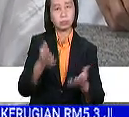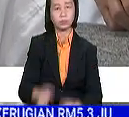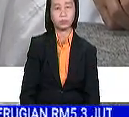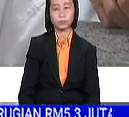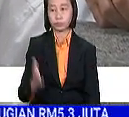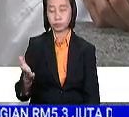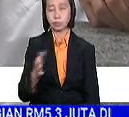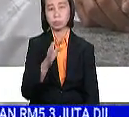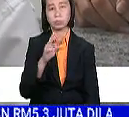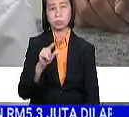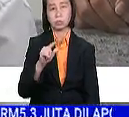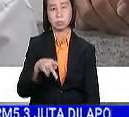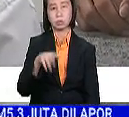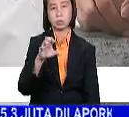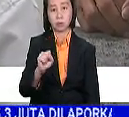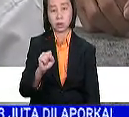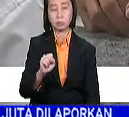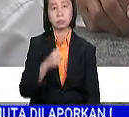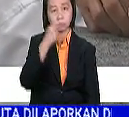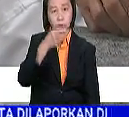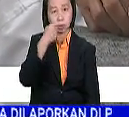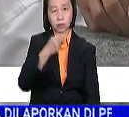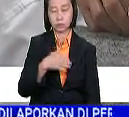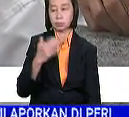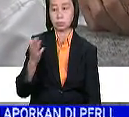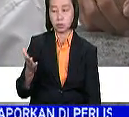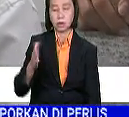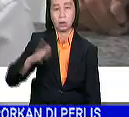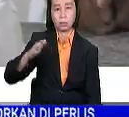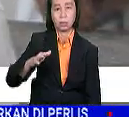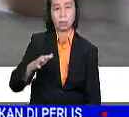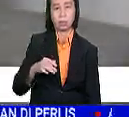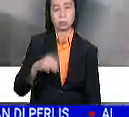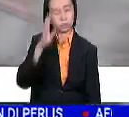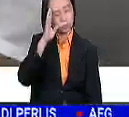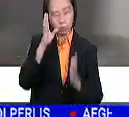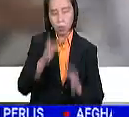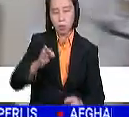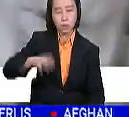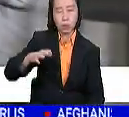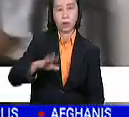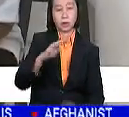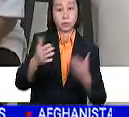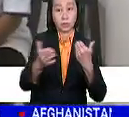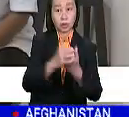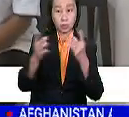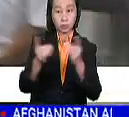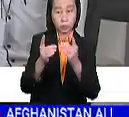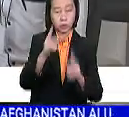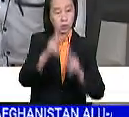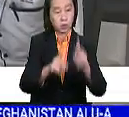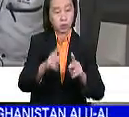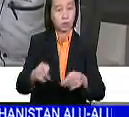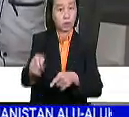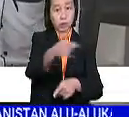pengerusi gabungan Patties Rawa GPS berkata beliau belum dapat memberikan keputusan sehingga bertemu dengan penduduk